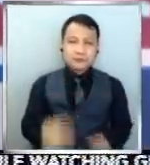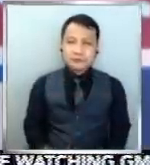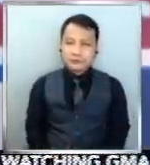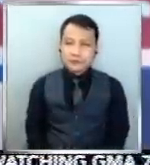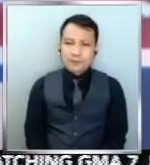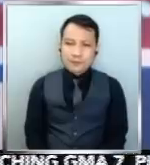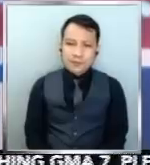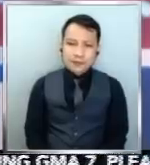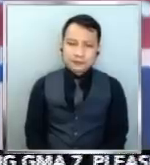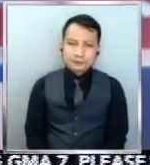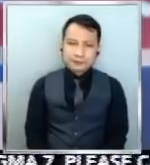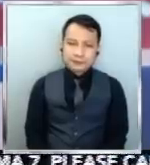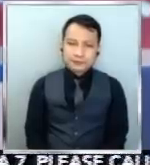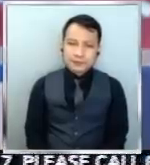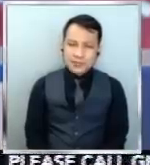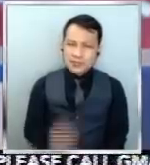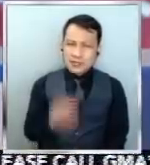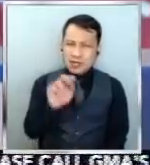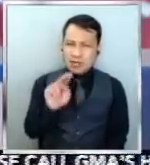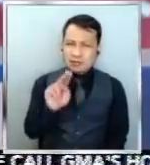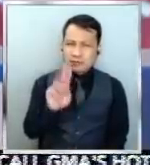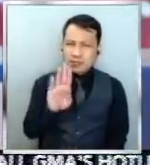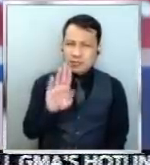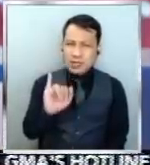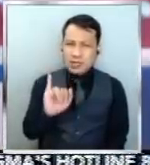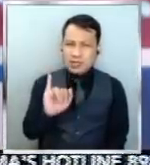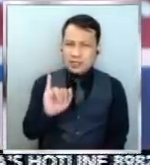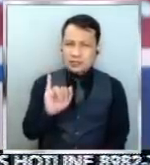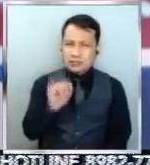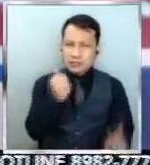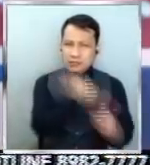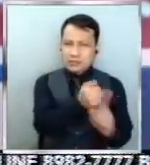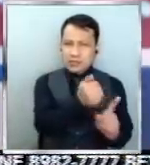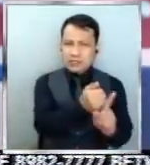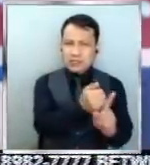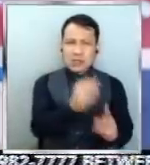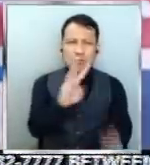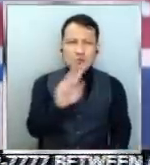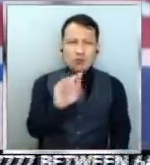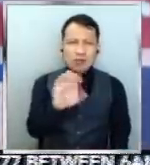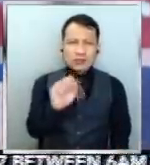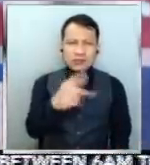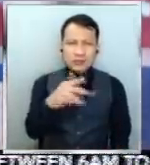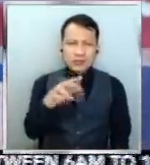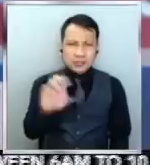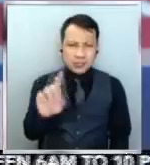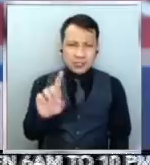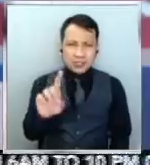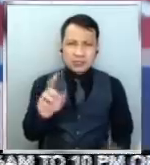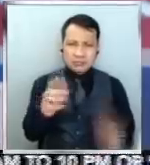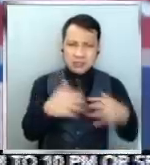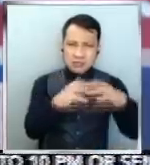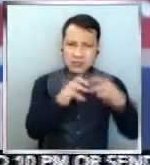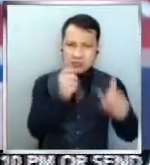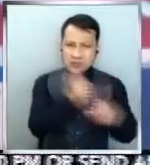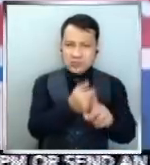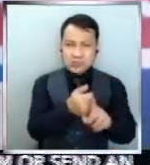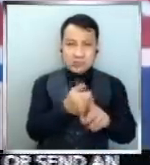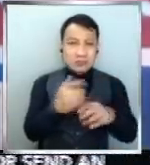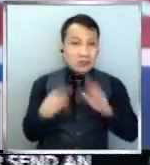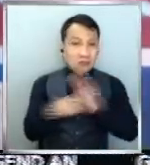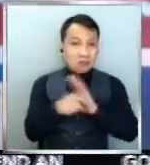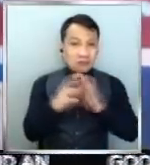Sinalakay ng NBI ang watershed protected area sa Antipolo na pinagtayuan ng illegal concrete structures. Tatlo ang naaresto sa